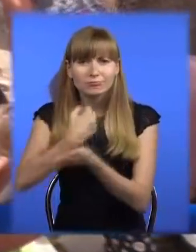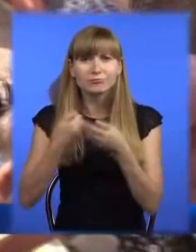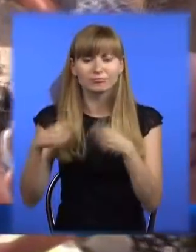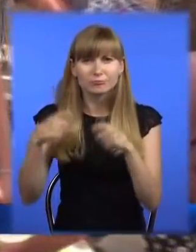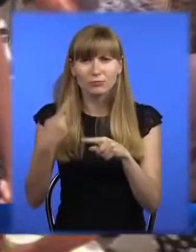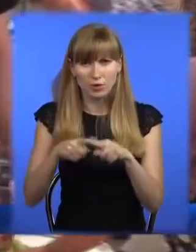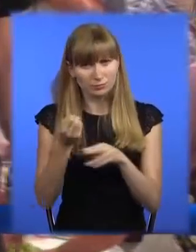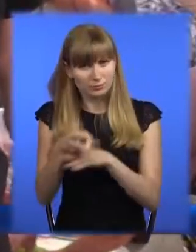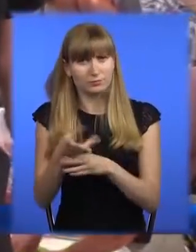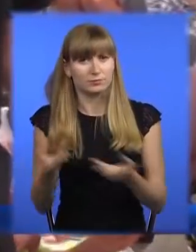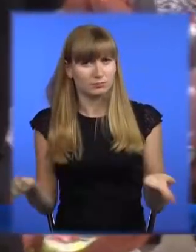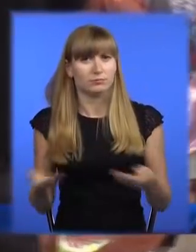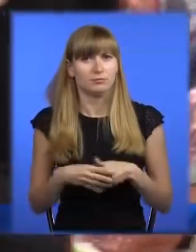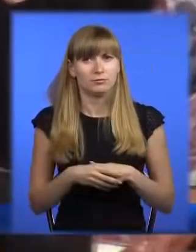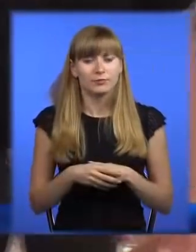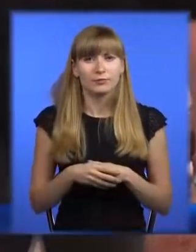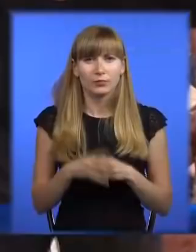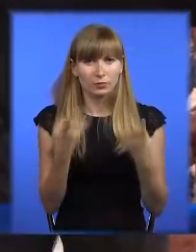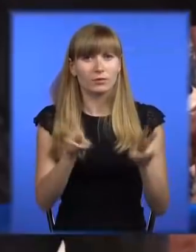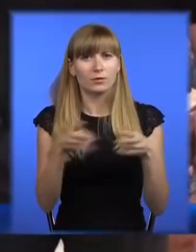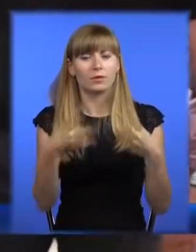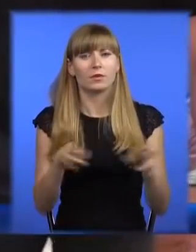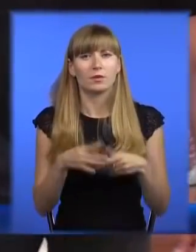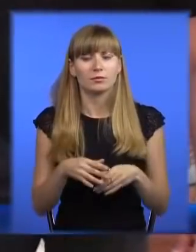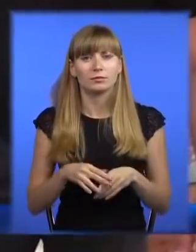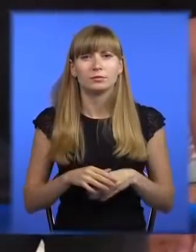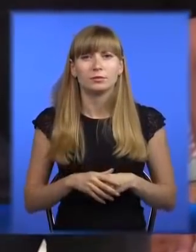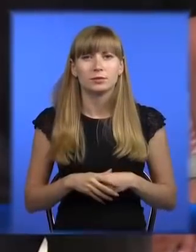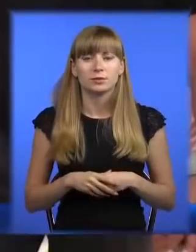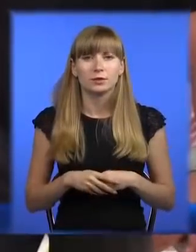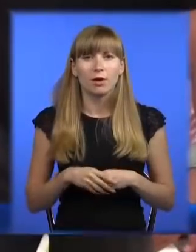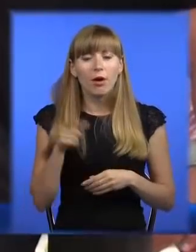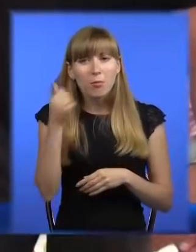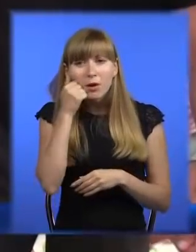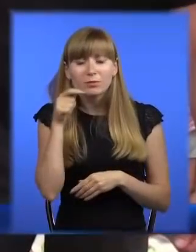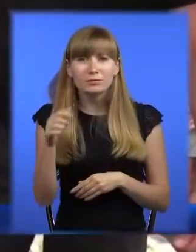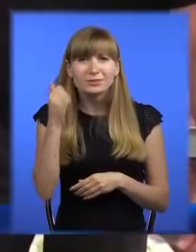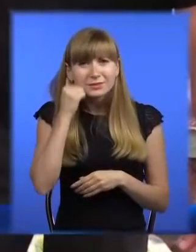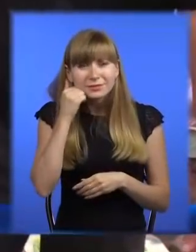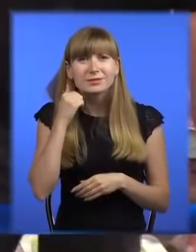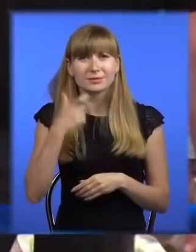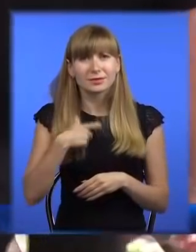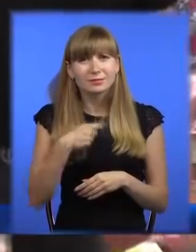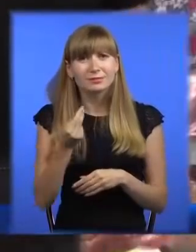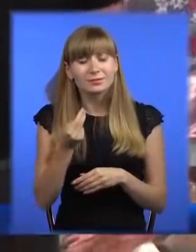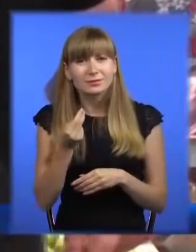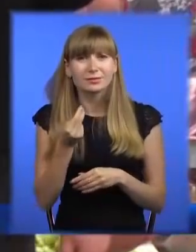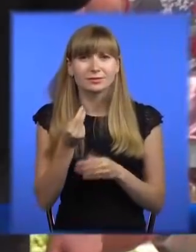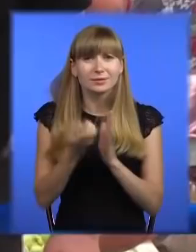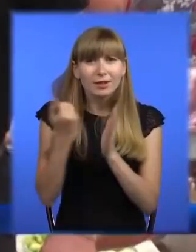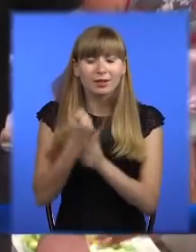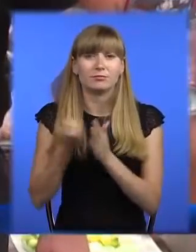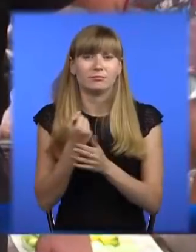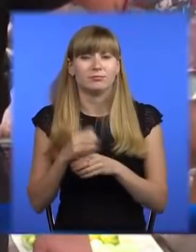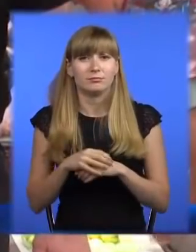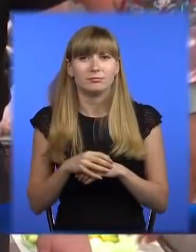ганяєте. Та вони їм платять, то вони їх не ганяють. Вони, звісно, платять, а як же? А старуха на куток хліба прийшла заробити, і ви її виганяєте з базару. Можна вам